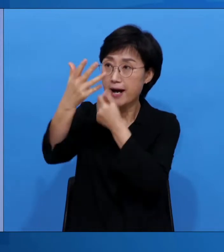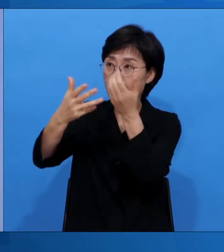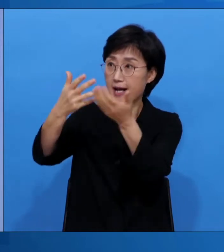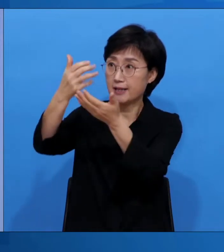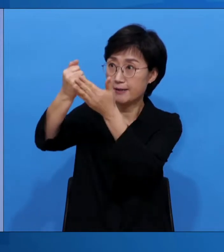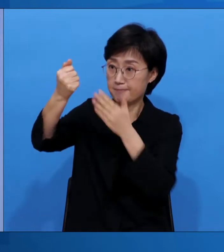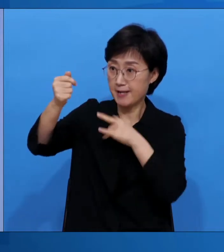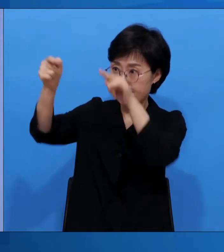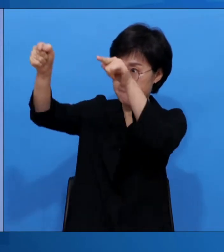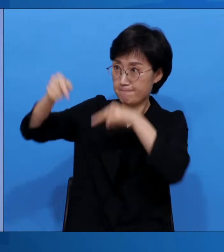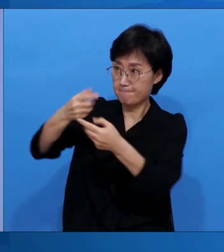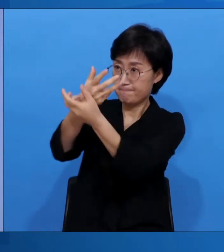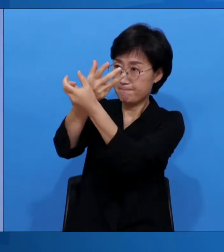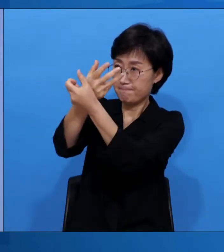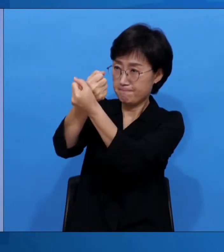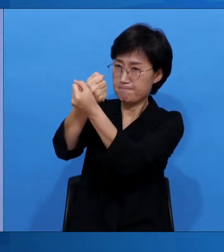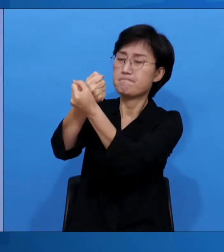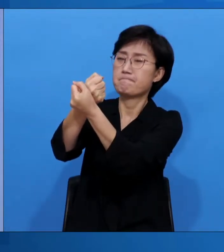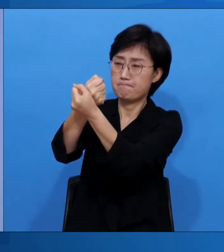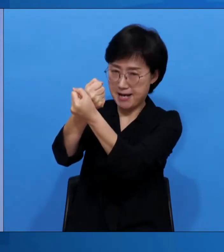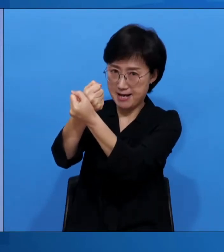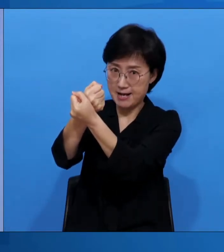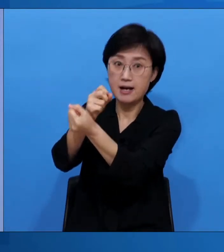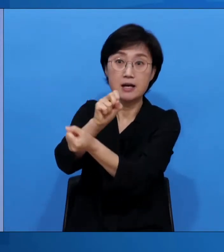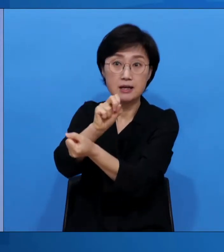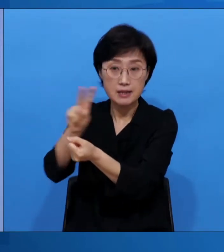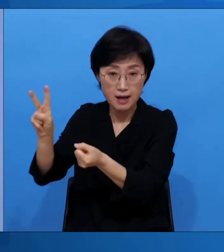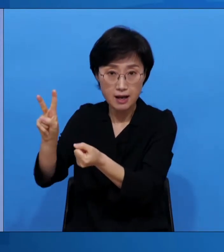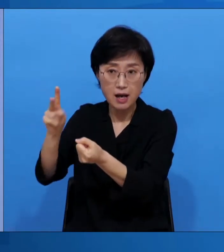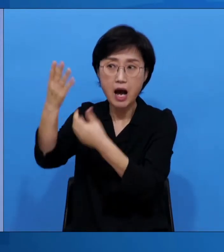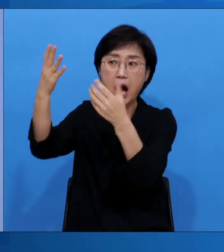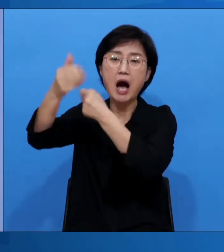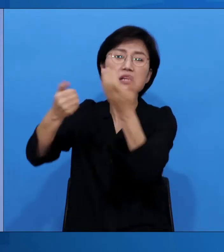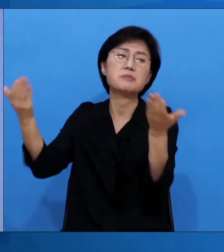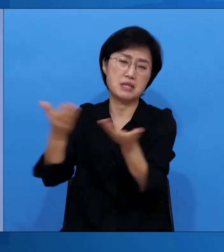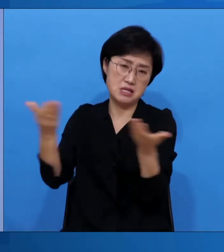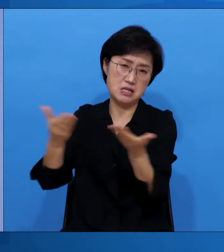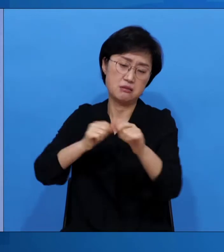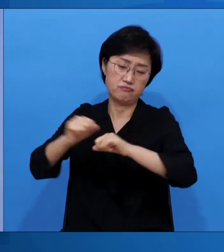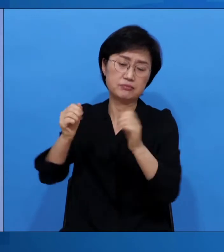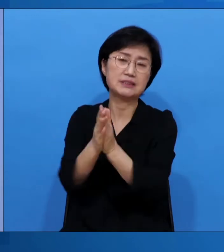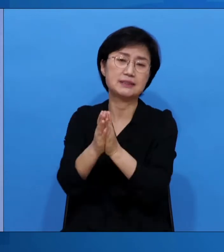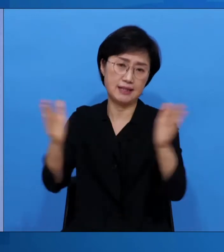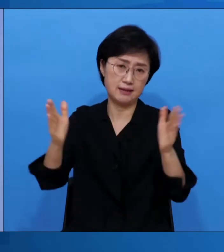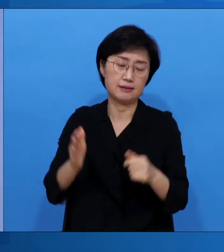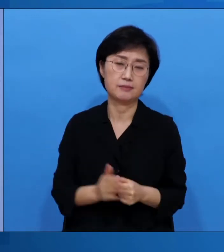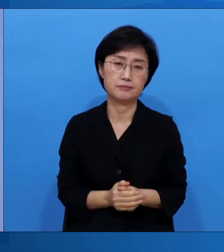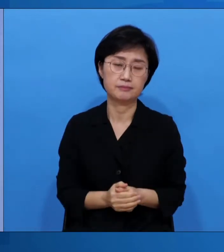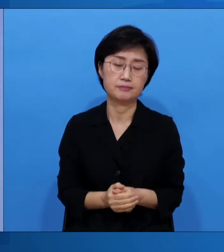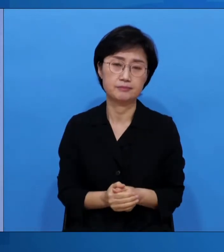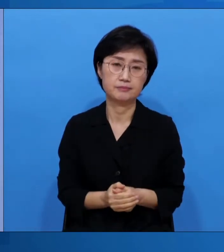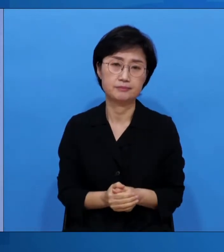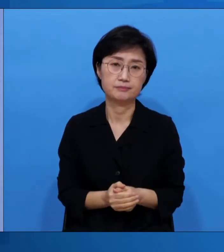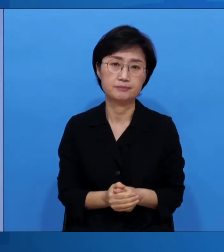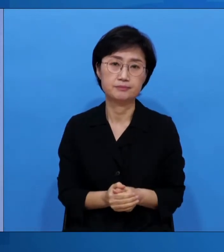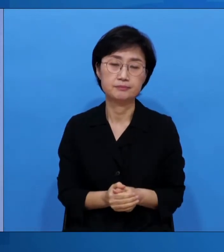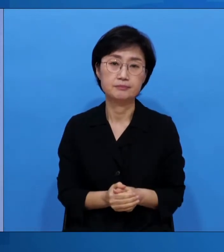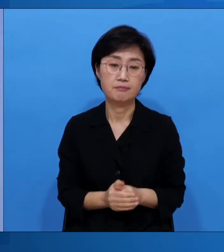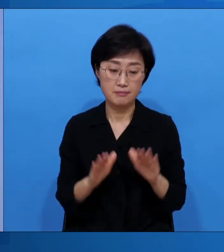때 역사를 나는 겁니다. Works arise when you have the accurate contract with God. 그래서 대부분